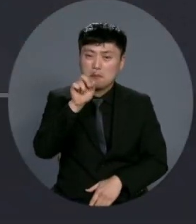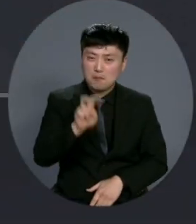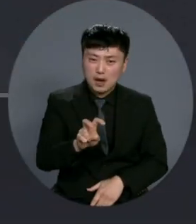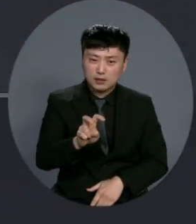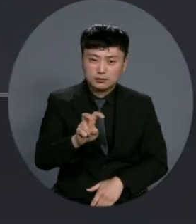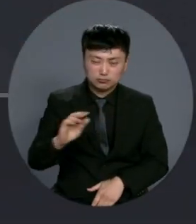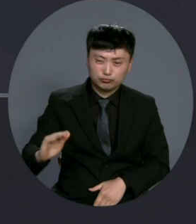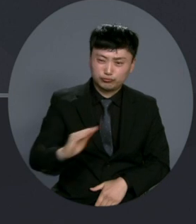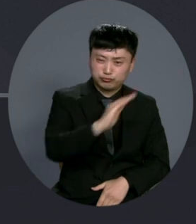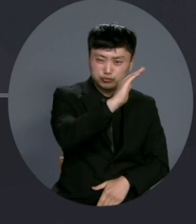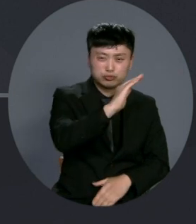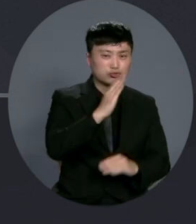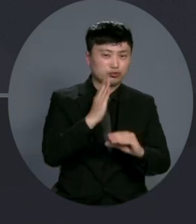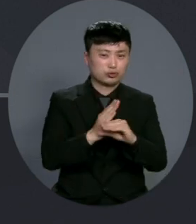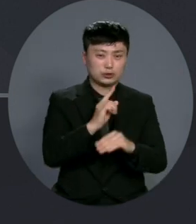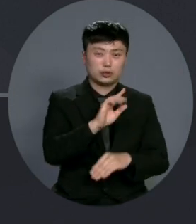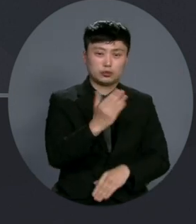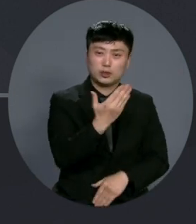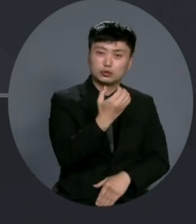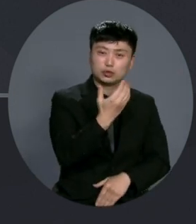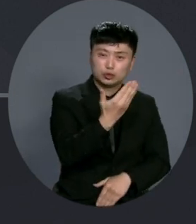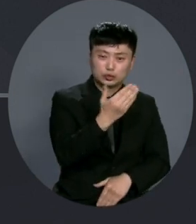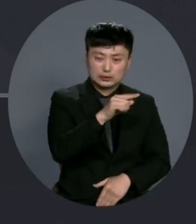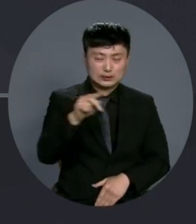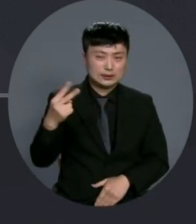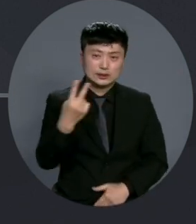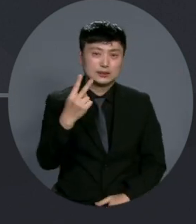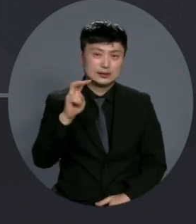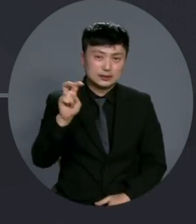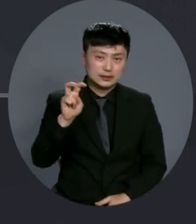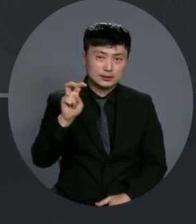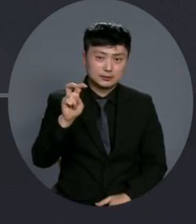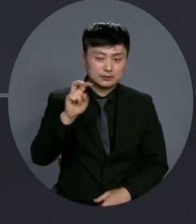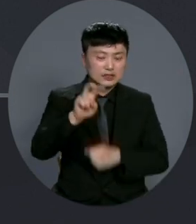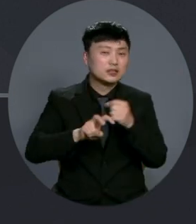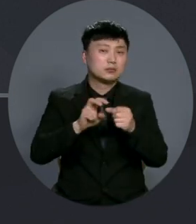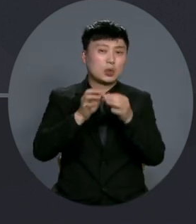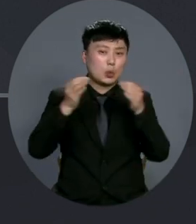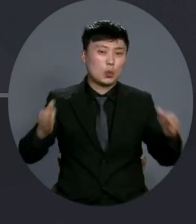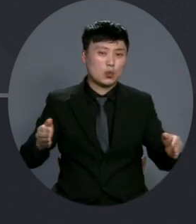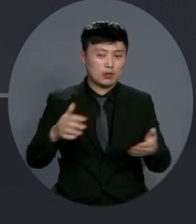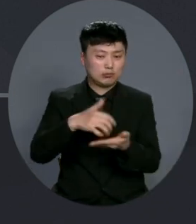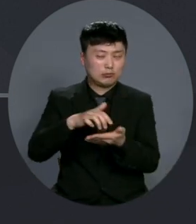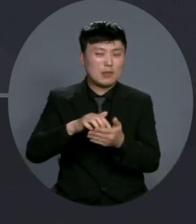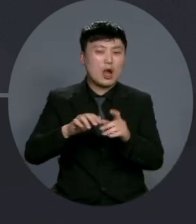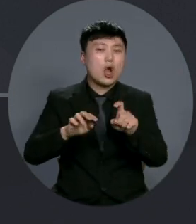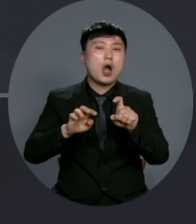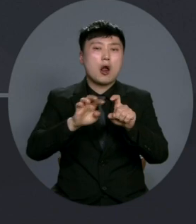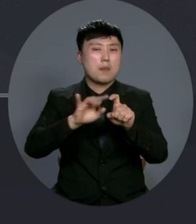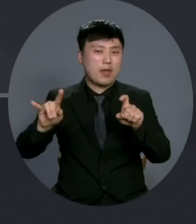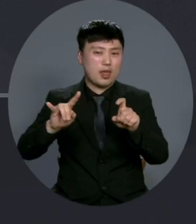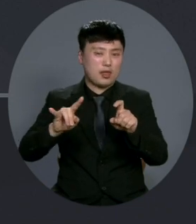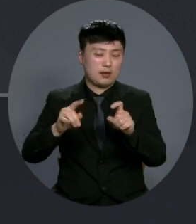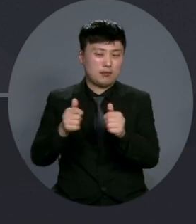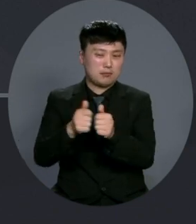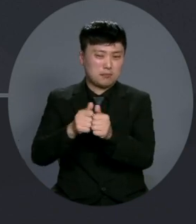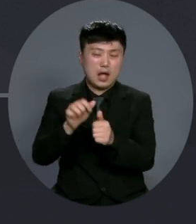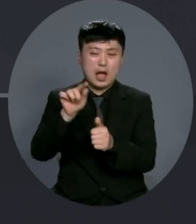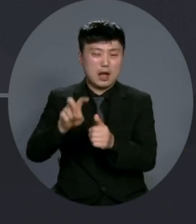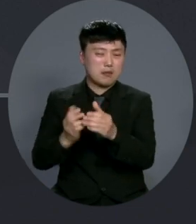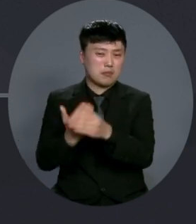급증하고 있습니다 1999년부터 2020년 20년 동안 10배가 늘면서 남성암 발생률